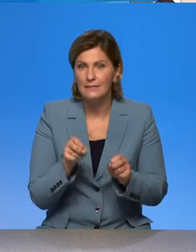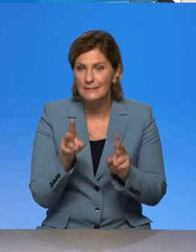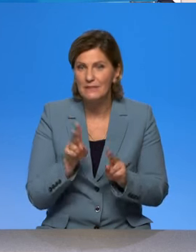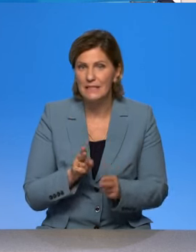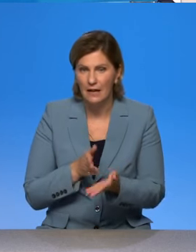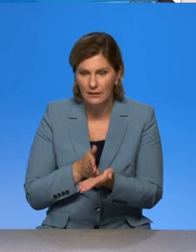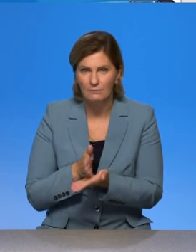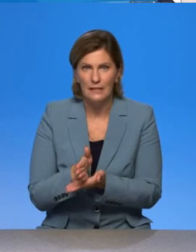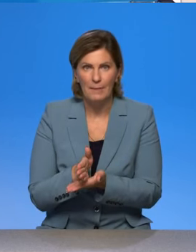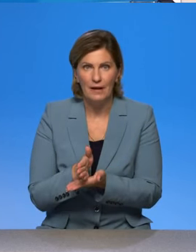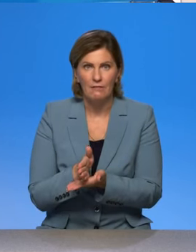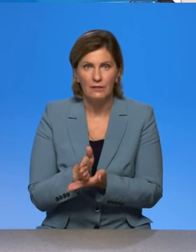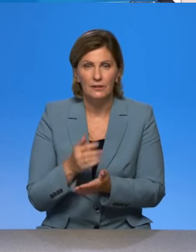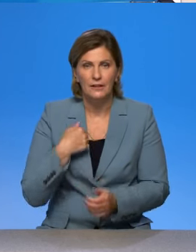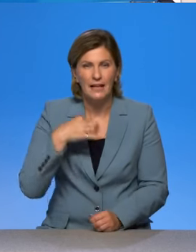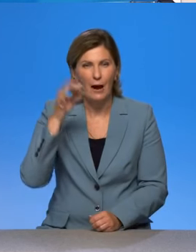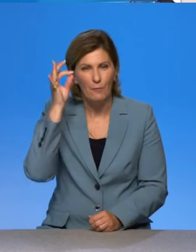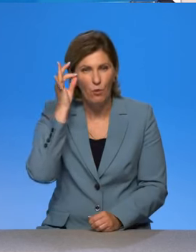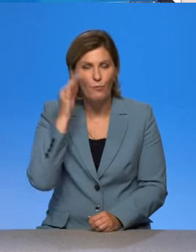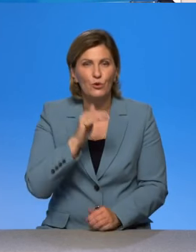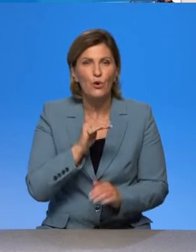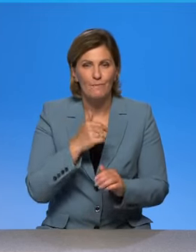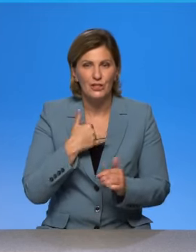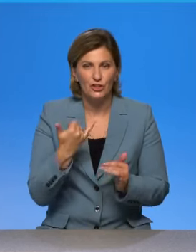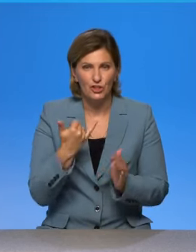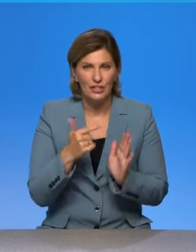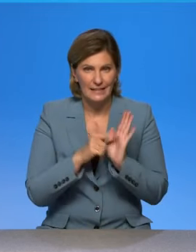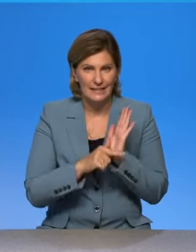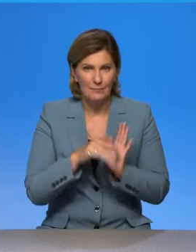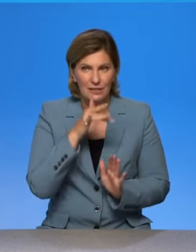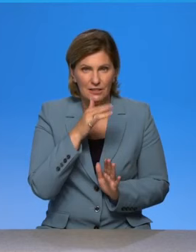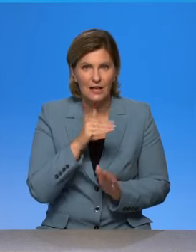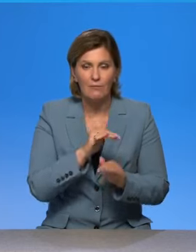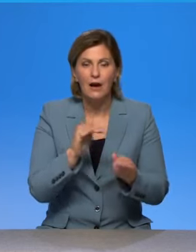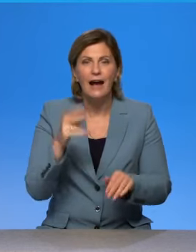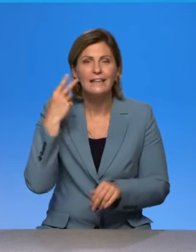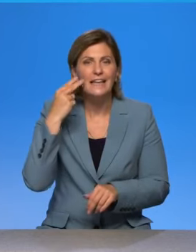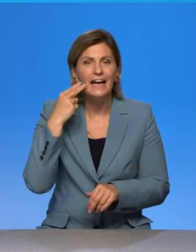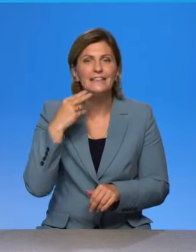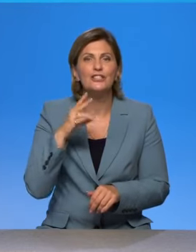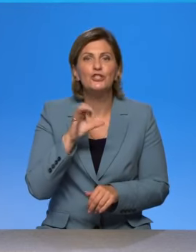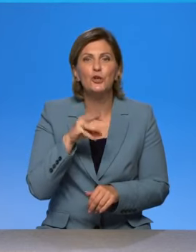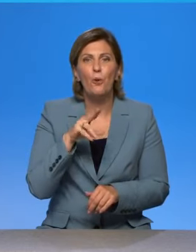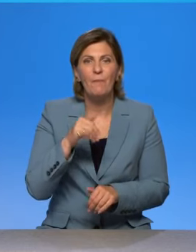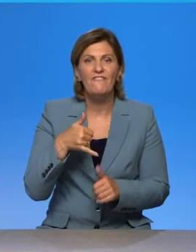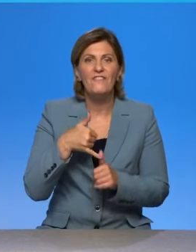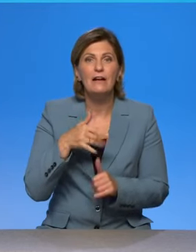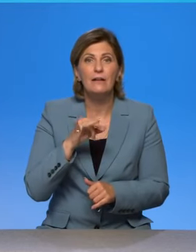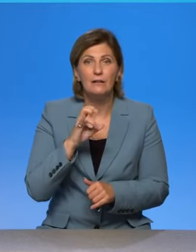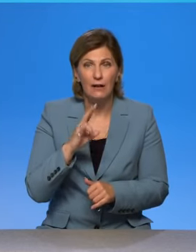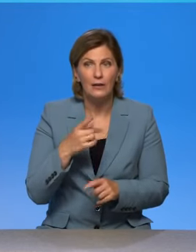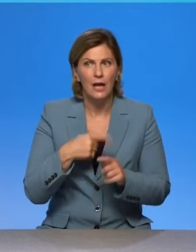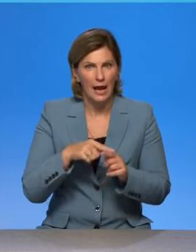7-й десяток. Угу. Я помню мультик «Дядя Степа, мой великан». То есть для нас это представитель власти, закона.